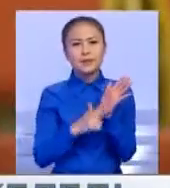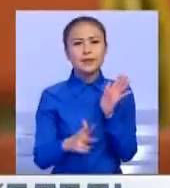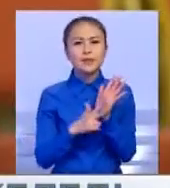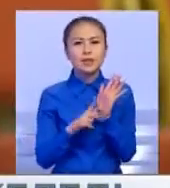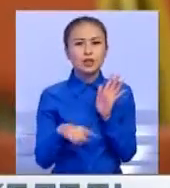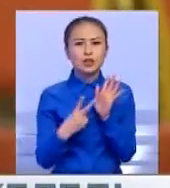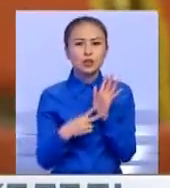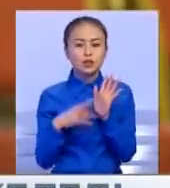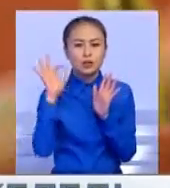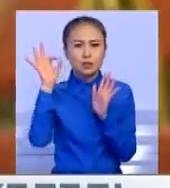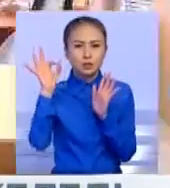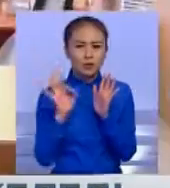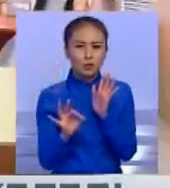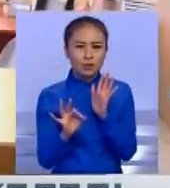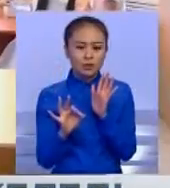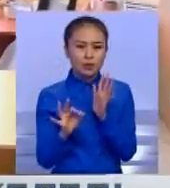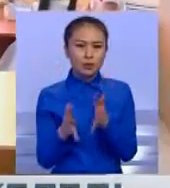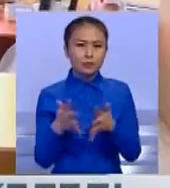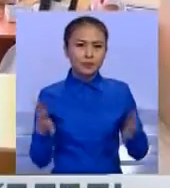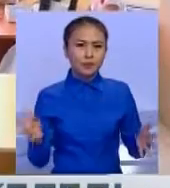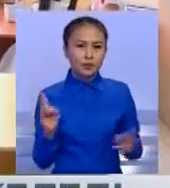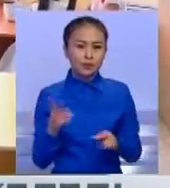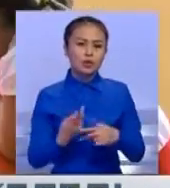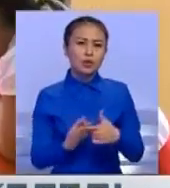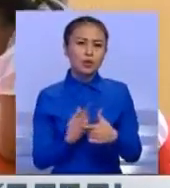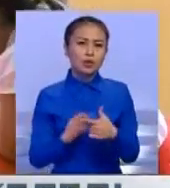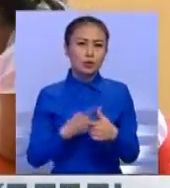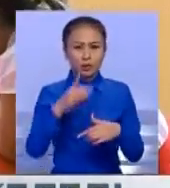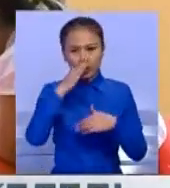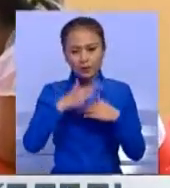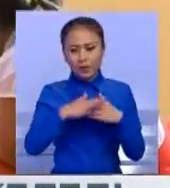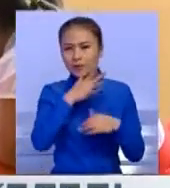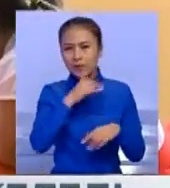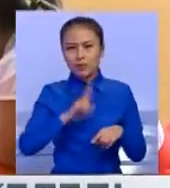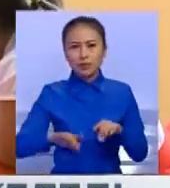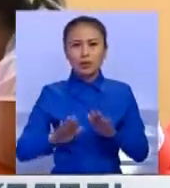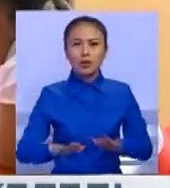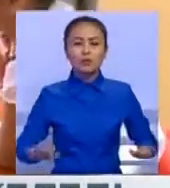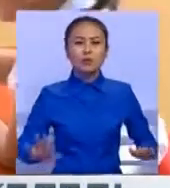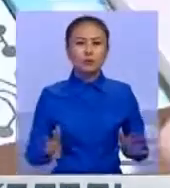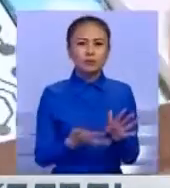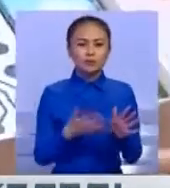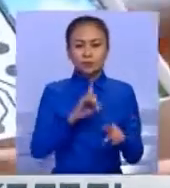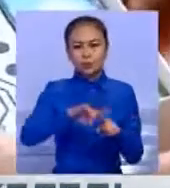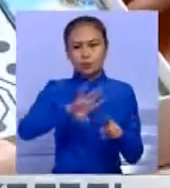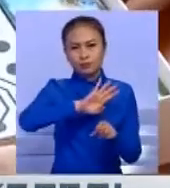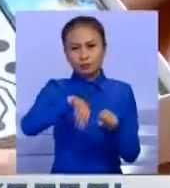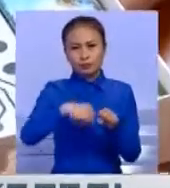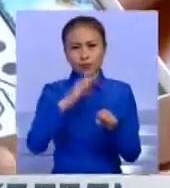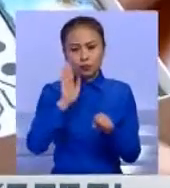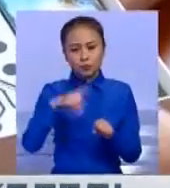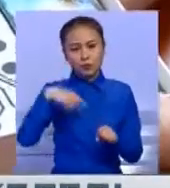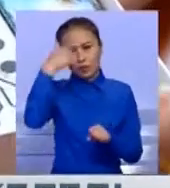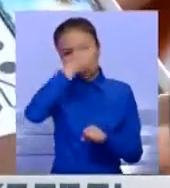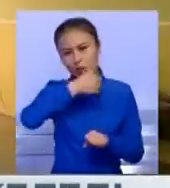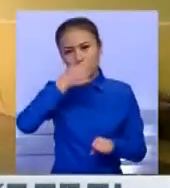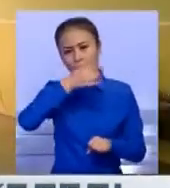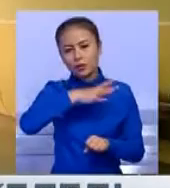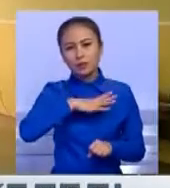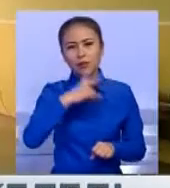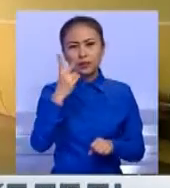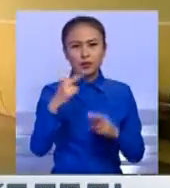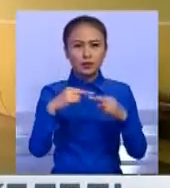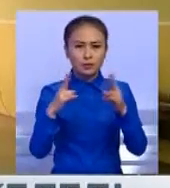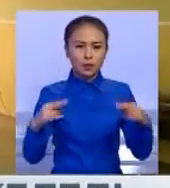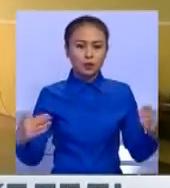көрсеткіш 88.7% ғана болған. Шенеуніктер жақын уақытта балабақша тапшылығы жойылады дейді. Биылғы жылдың өзінде екі